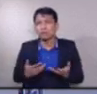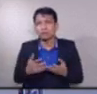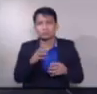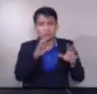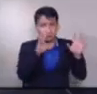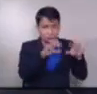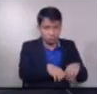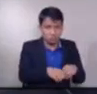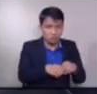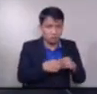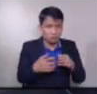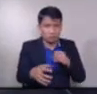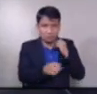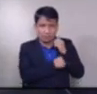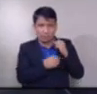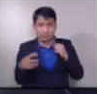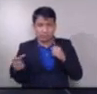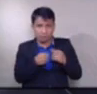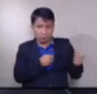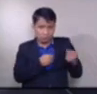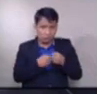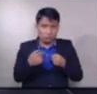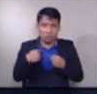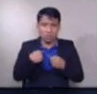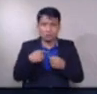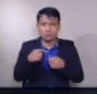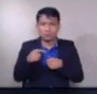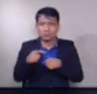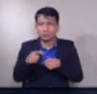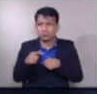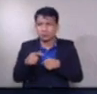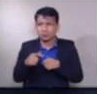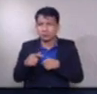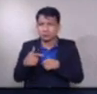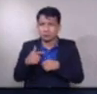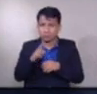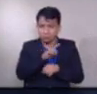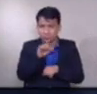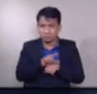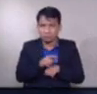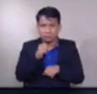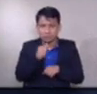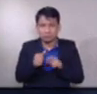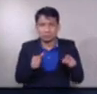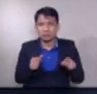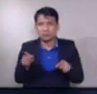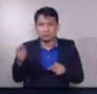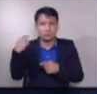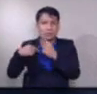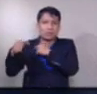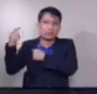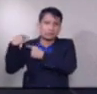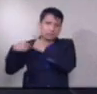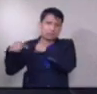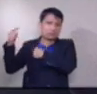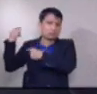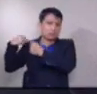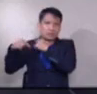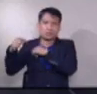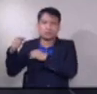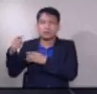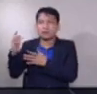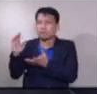grab our land, you grab everything about us. Hindi lang yan ancestral domain. Ha? That's the rest of the issues of the ancestral domain. Mm. Kasi